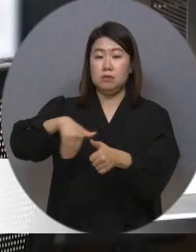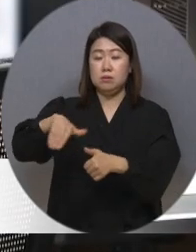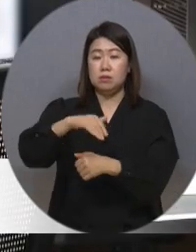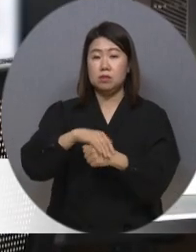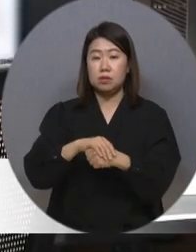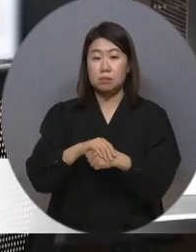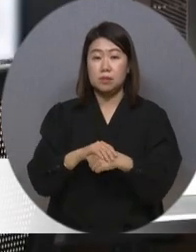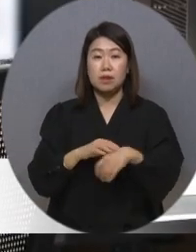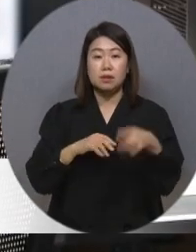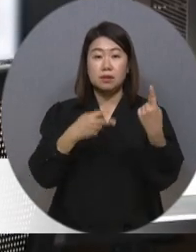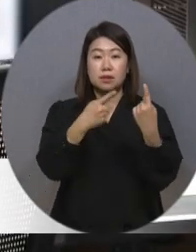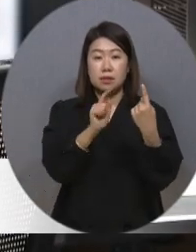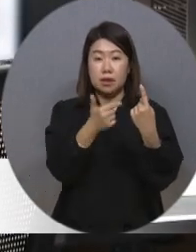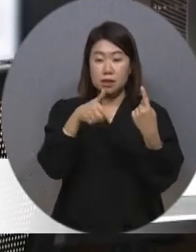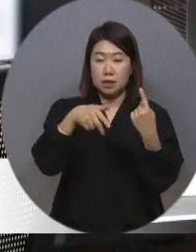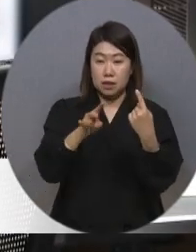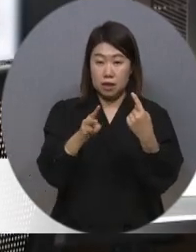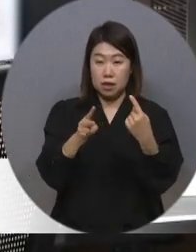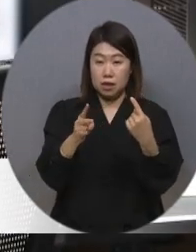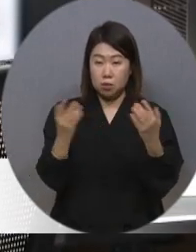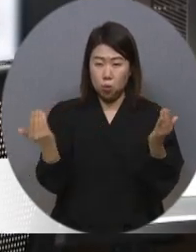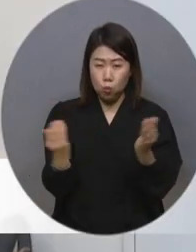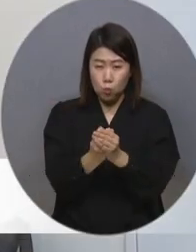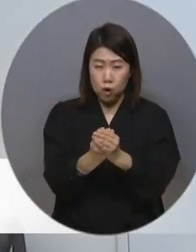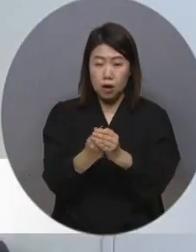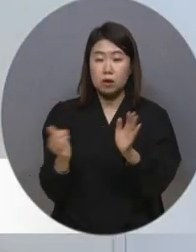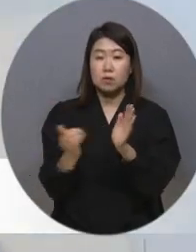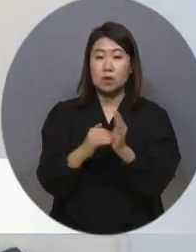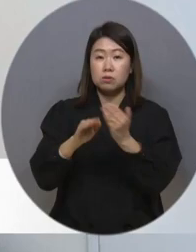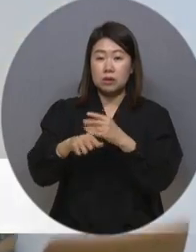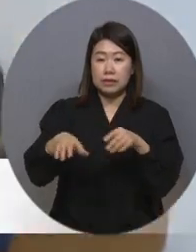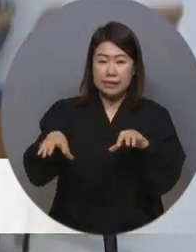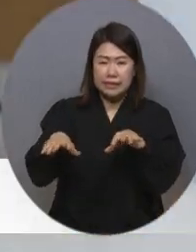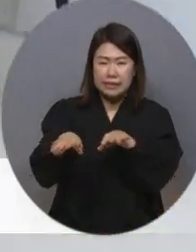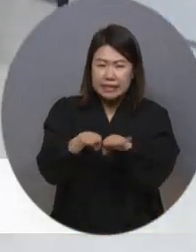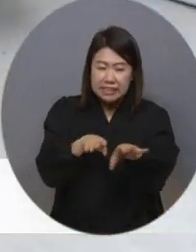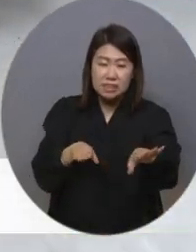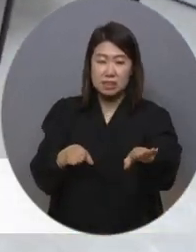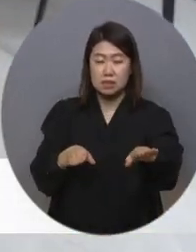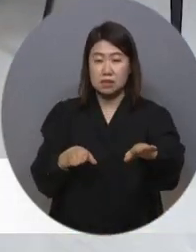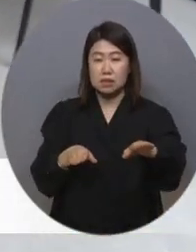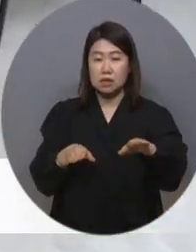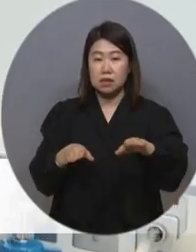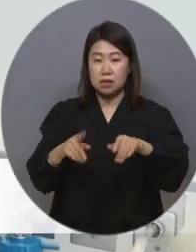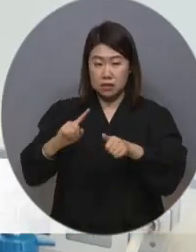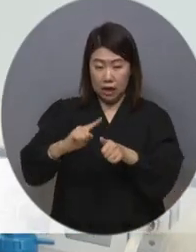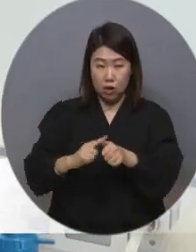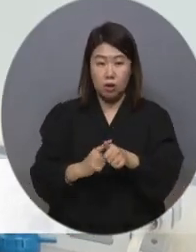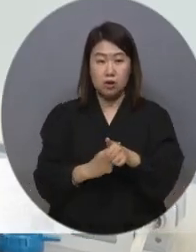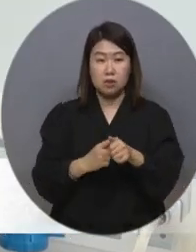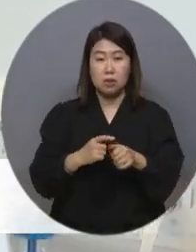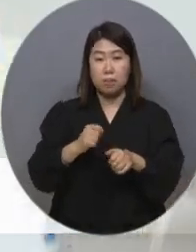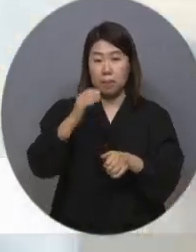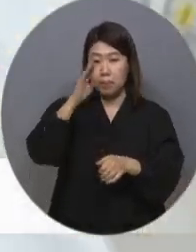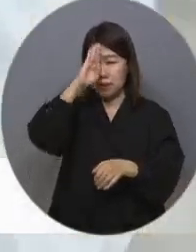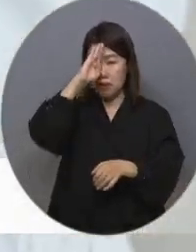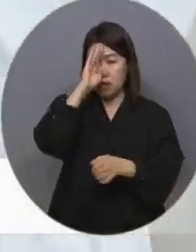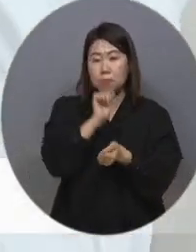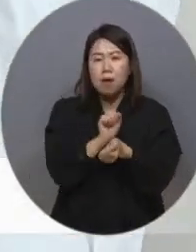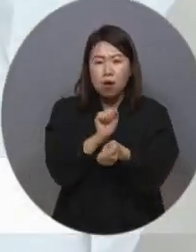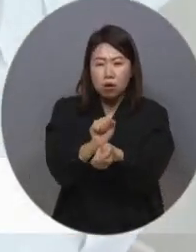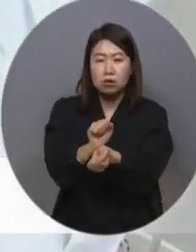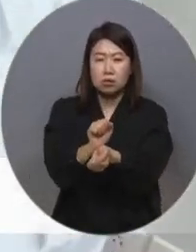1단계 사업을 완료해 공개된 데이터 유형은 지진 등 5개 자연재난과 감염병 등 5개의 사회